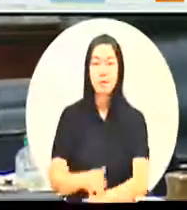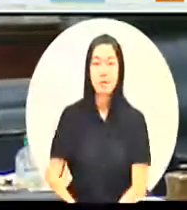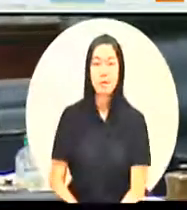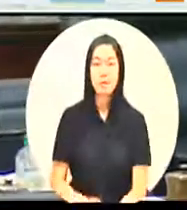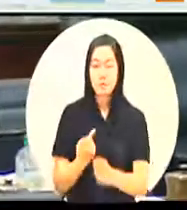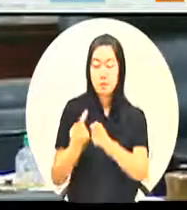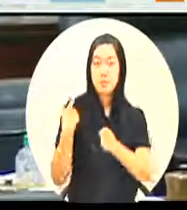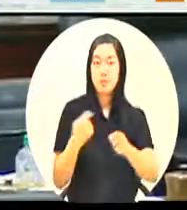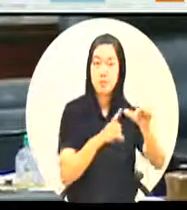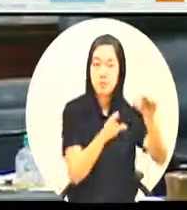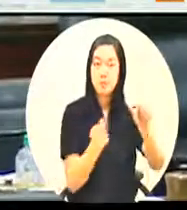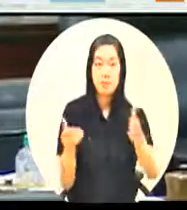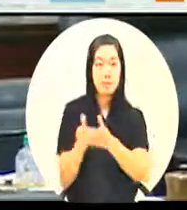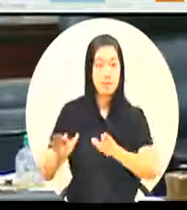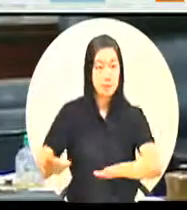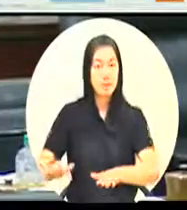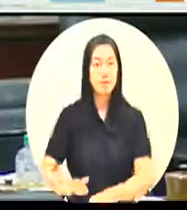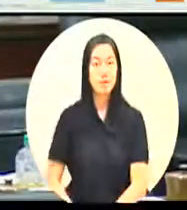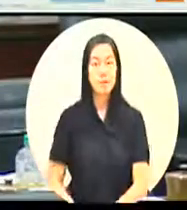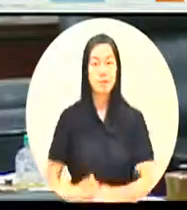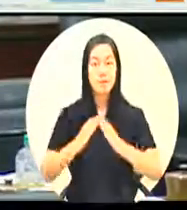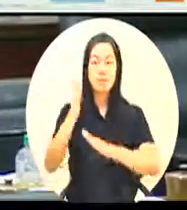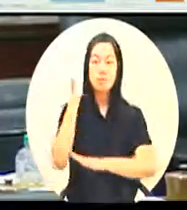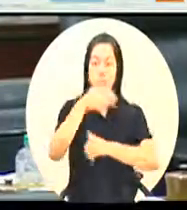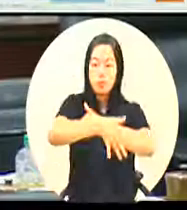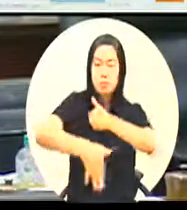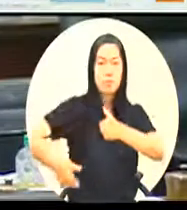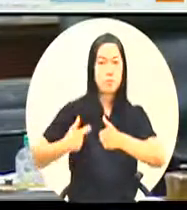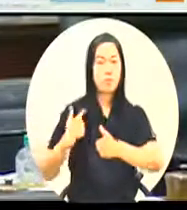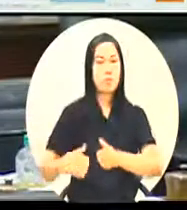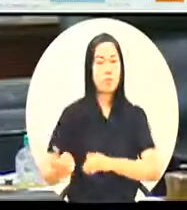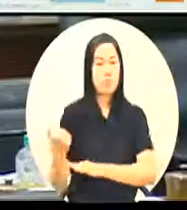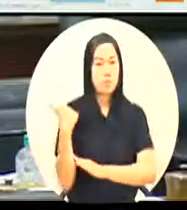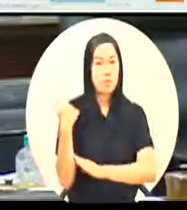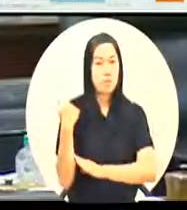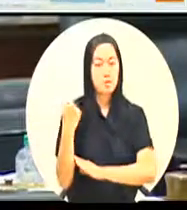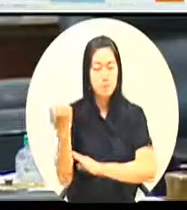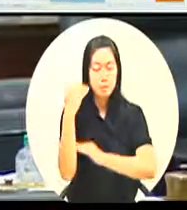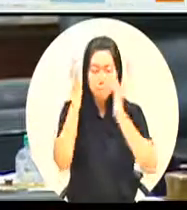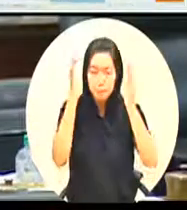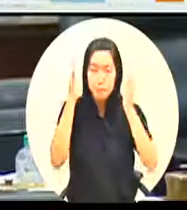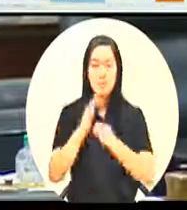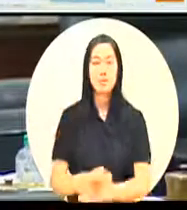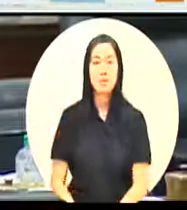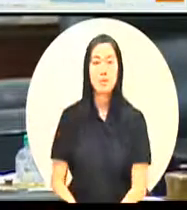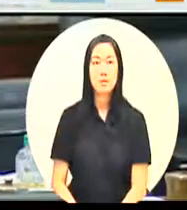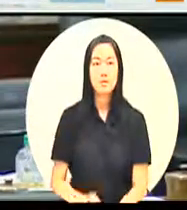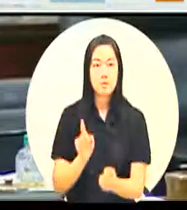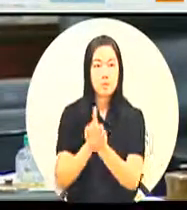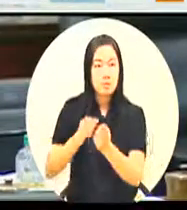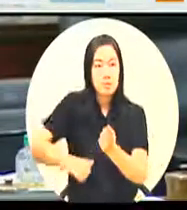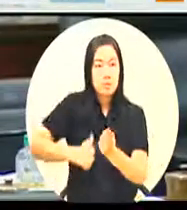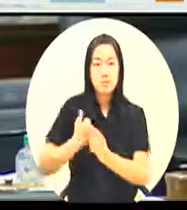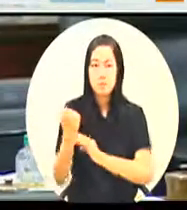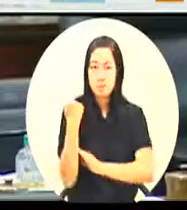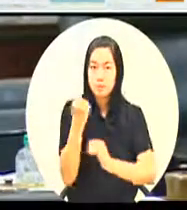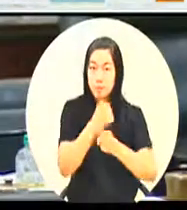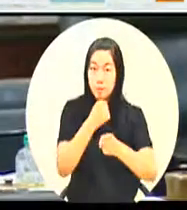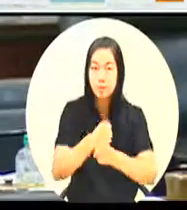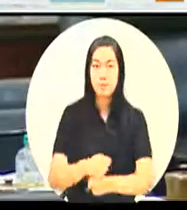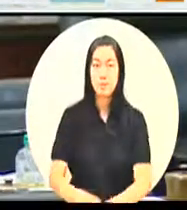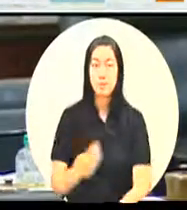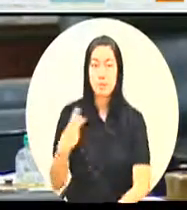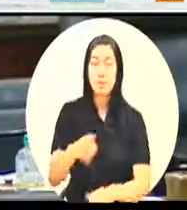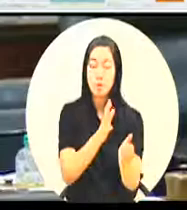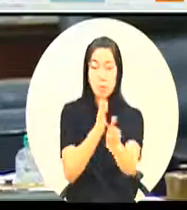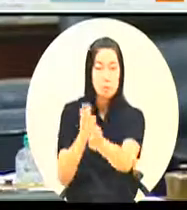年的五月到现在，我知道市府团队各局都动起来，对这件事情在地方上一直在奔走。那其实还有一些问题我们